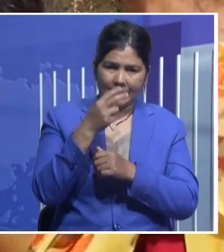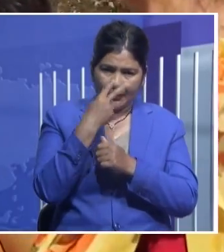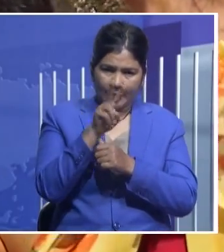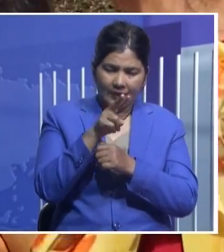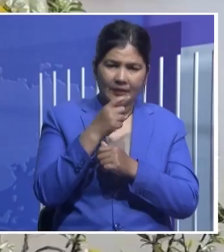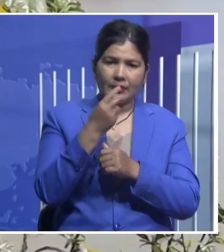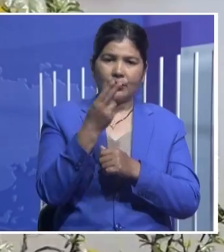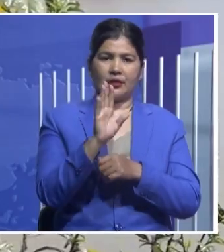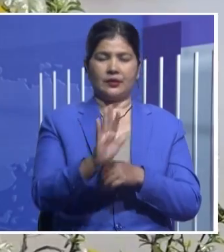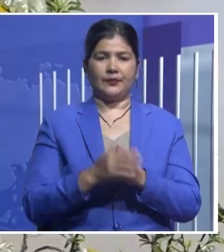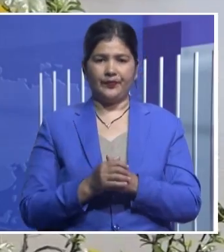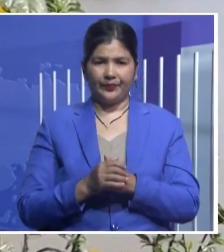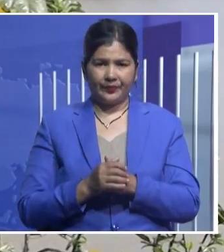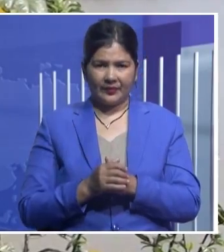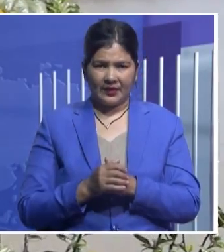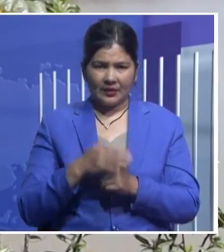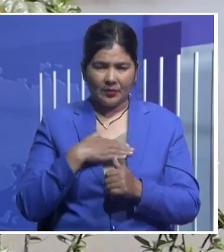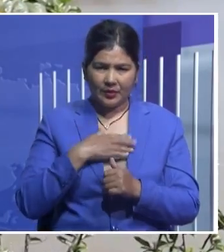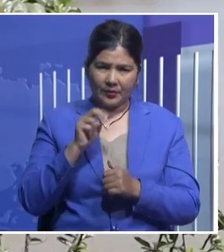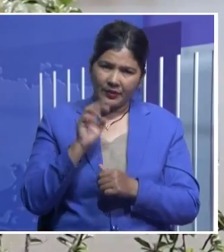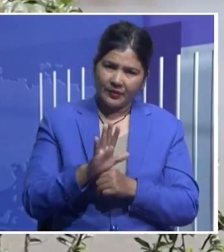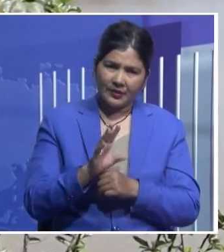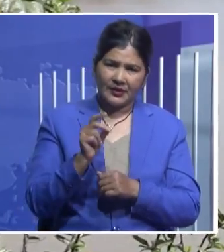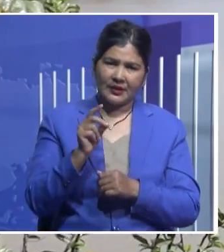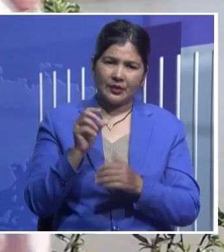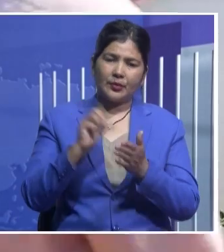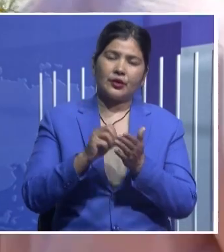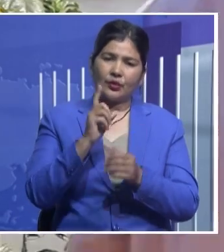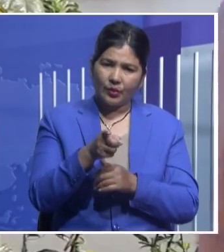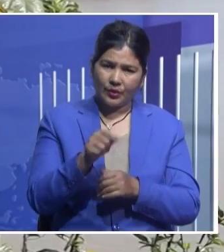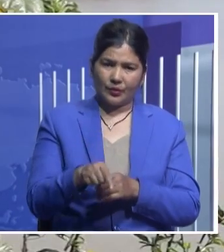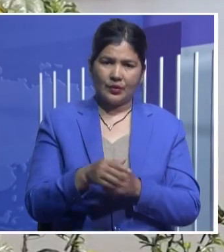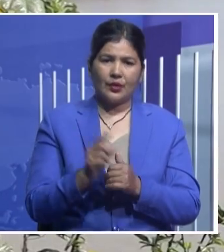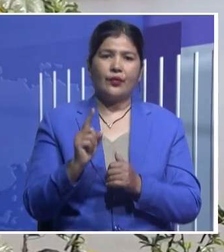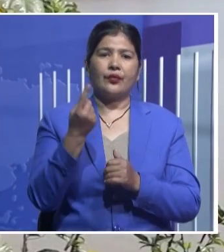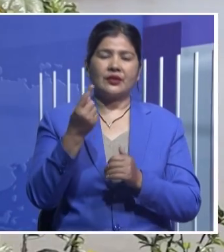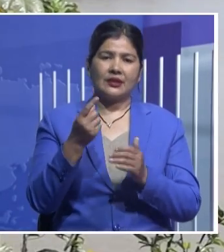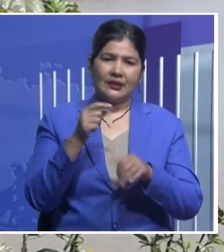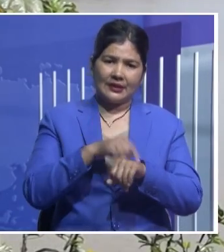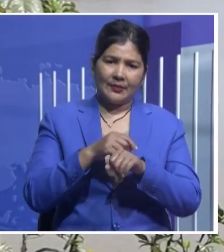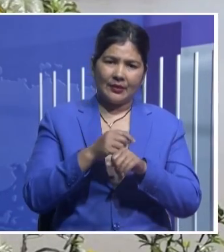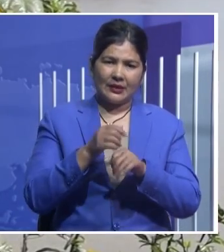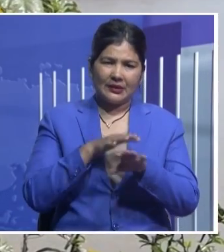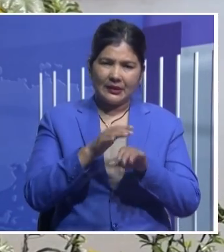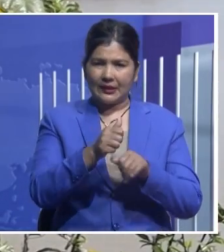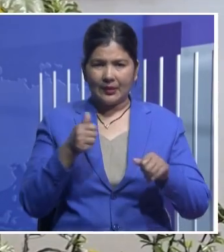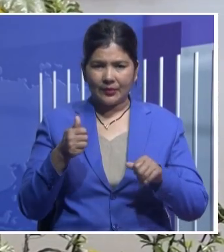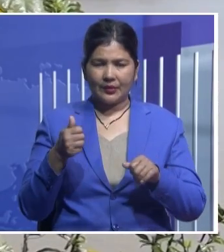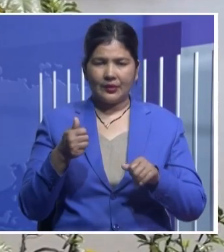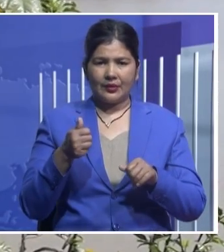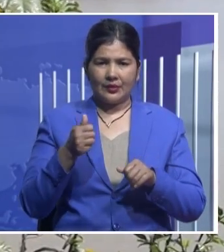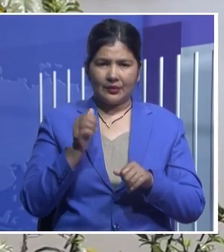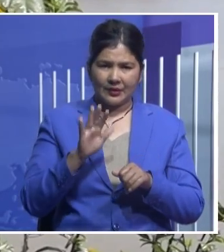गौतमले बताउनुभयो। जखेरा ताल एकदम मन पर्यो होइन, सेकेन्ड चोटि हो यो अहिले चाहिँ। फर्स्ट टाइम आउँदा चाहिँ एकदम राम्रो लाग्यो, यहाँको